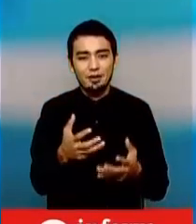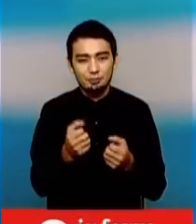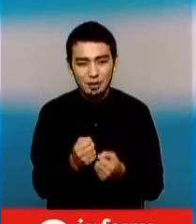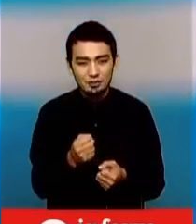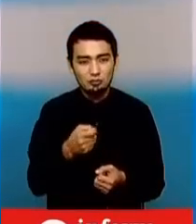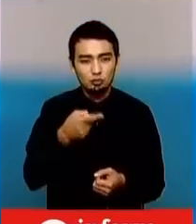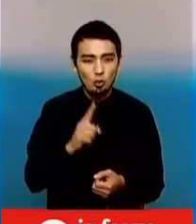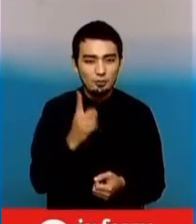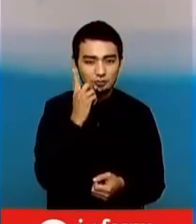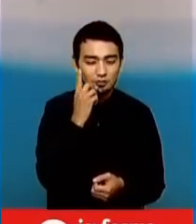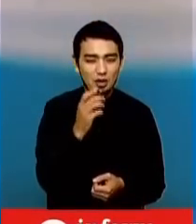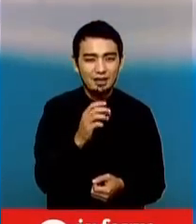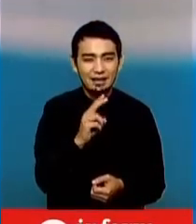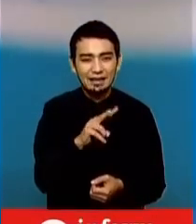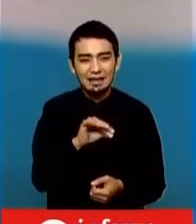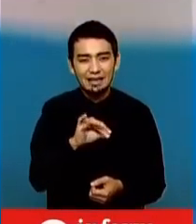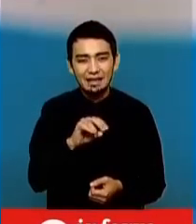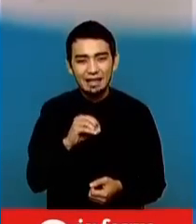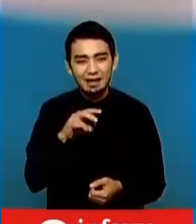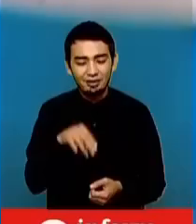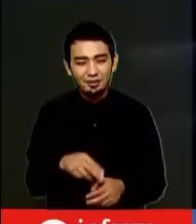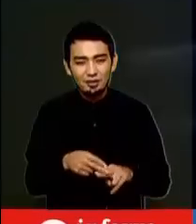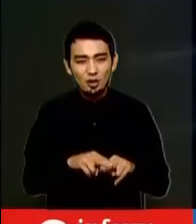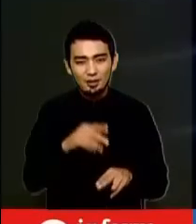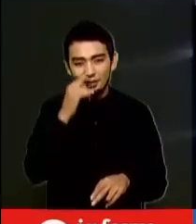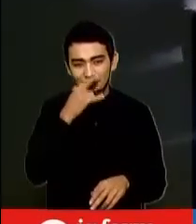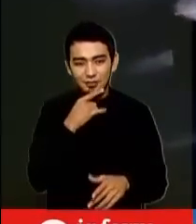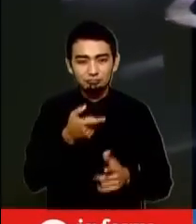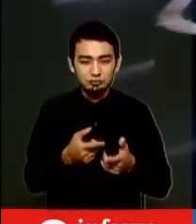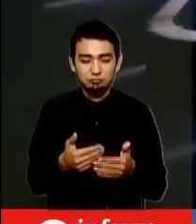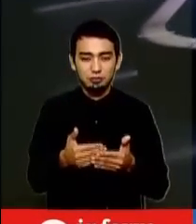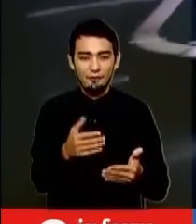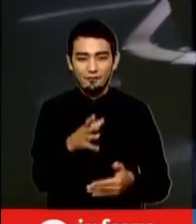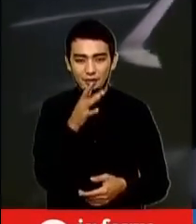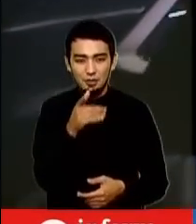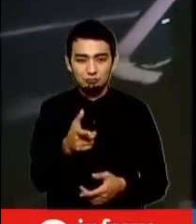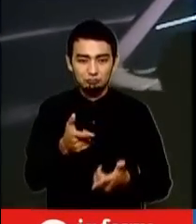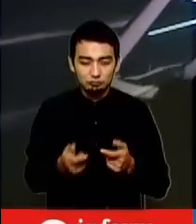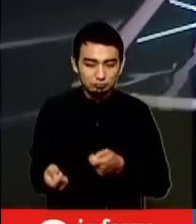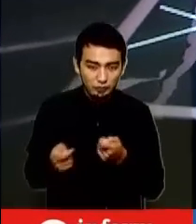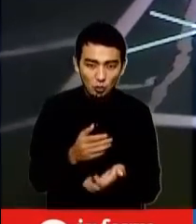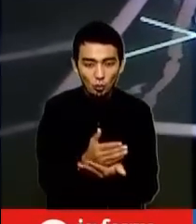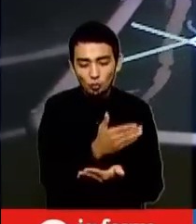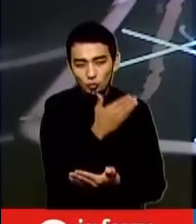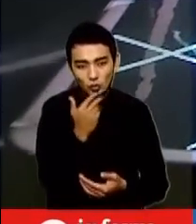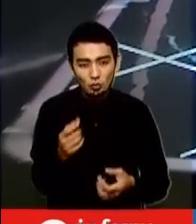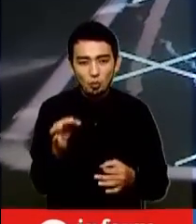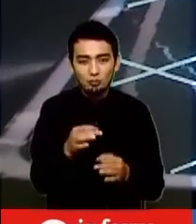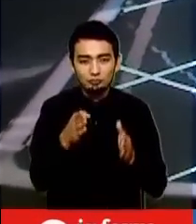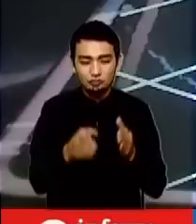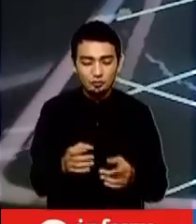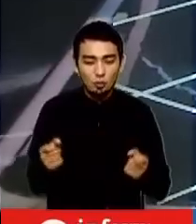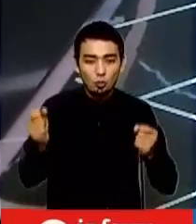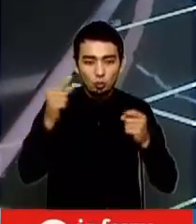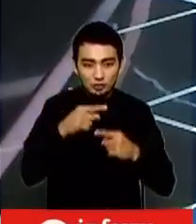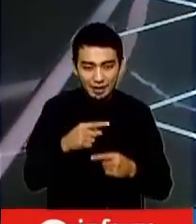тех людей, клиентов, отзыв клиента, до этого с Казахстана, наши гражданам, они правильно предоставили, неправильно предоставили. Как это вообще схема?